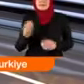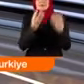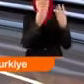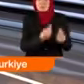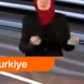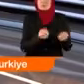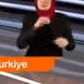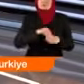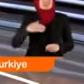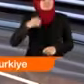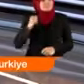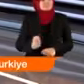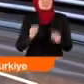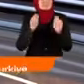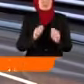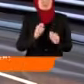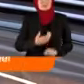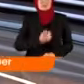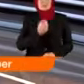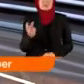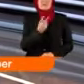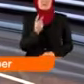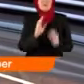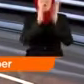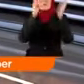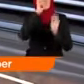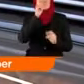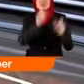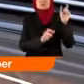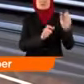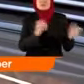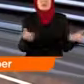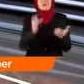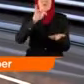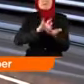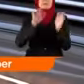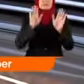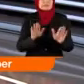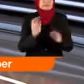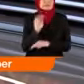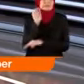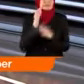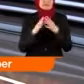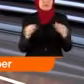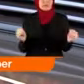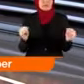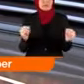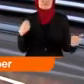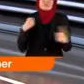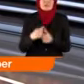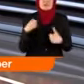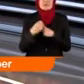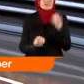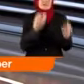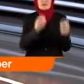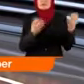canın ortaya koydu ki iki orman işçisi alevlerin arasında kaldım hayatını kaybetti Paşa çıkan